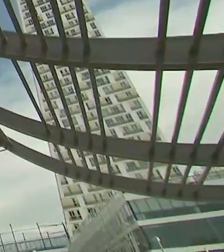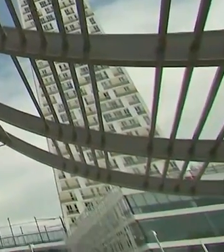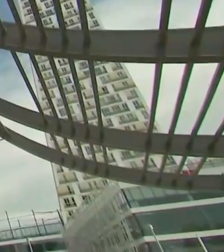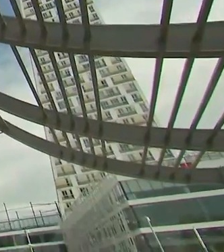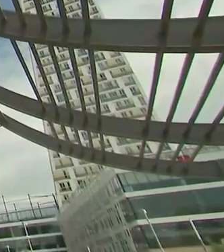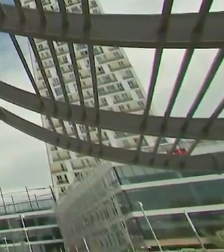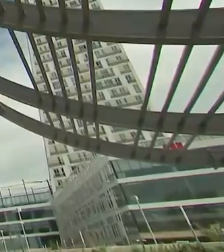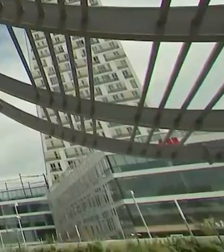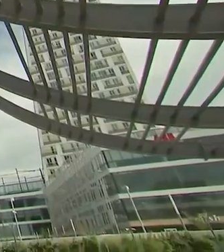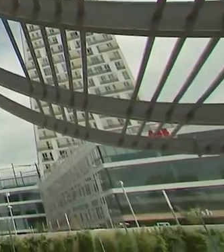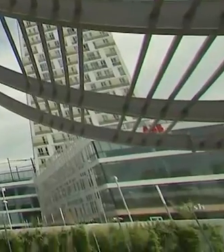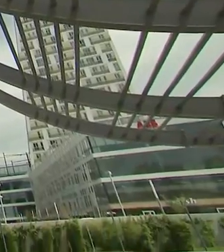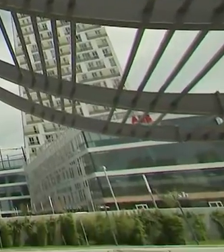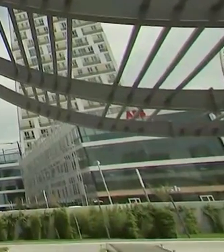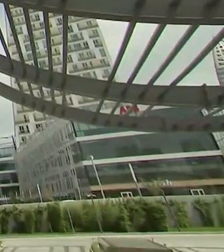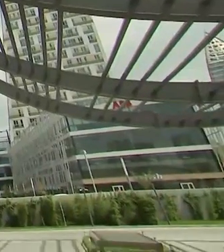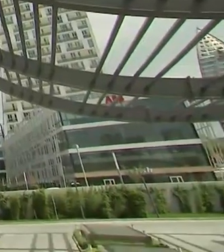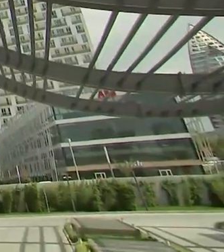cephesi.